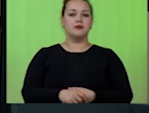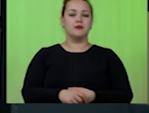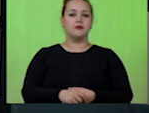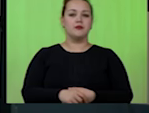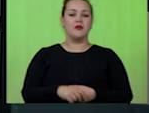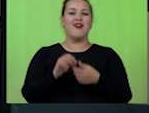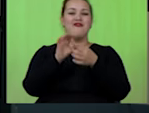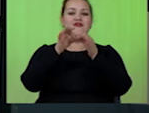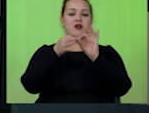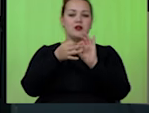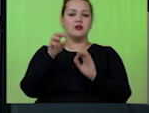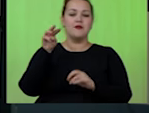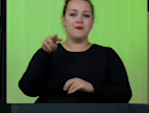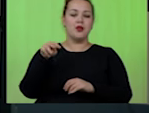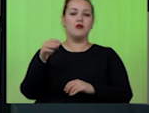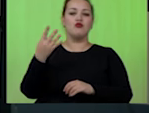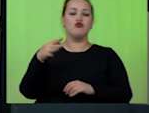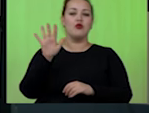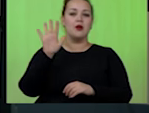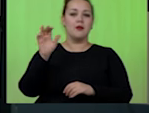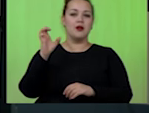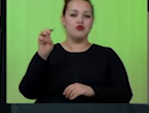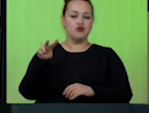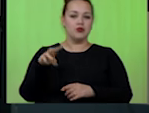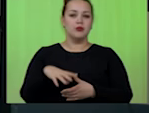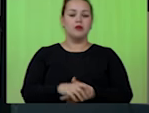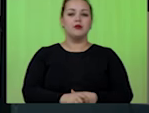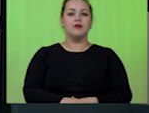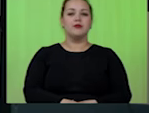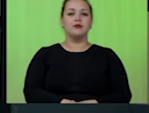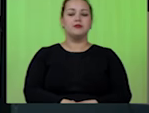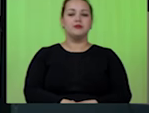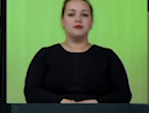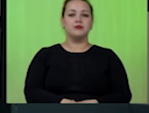Выразите в метрах 45 сантиметров.